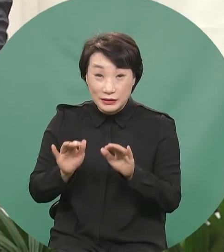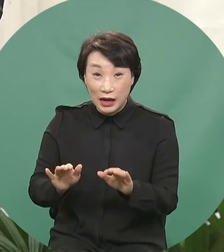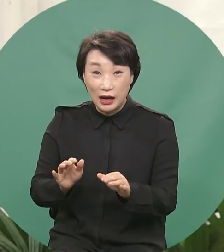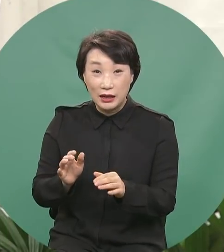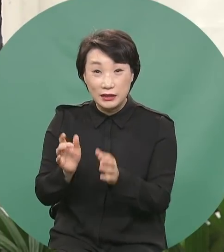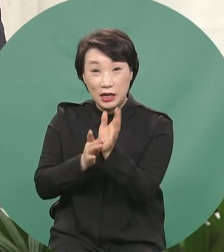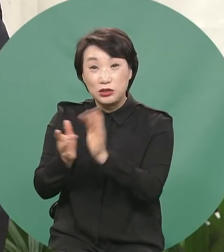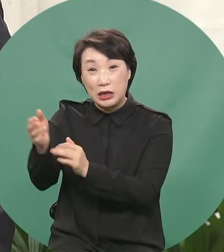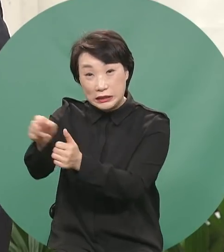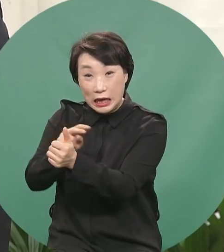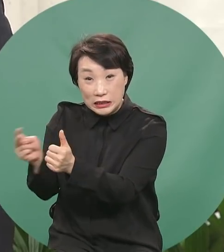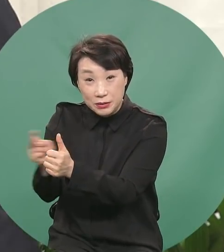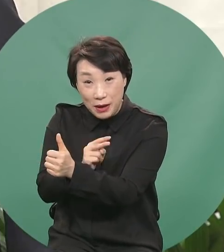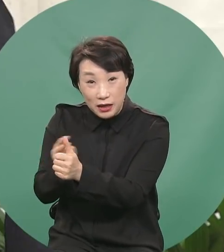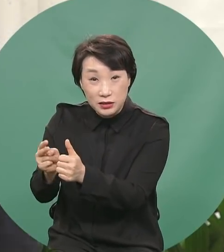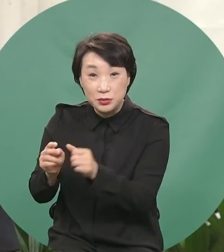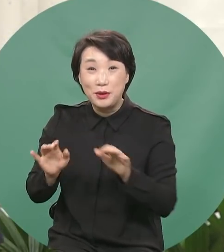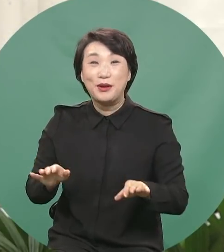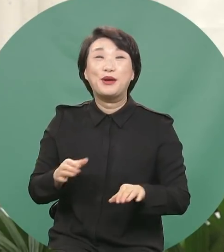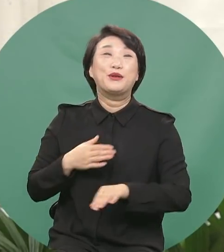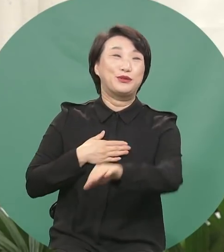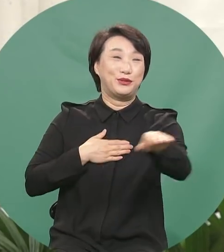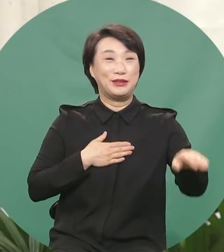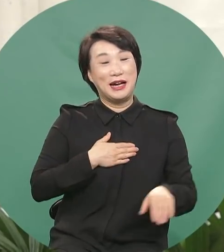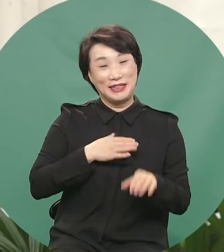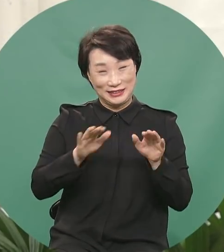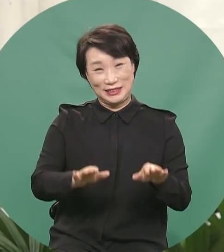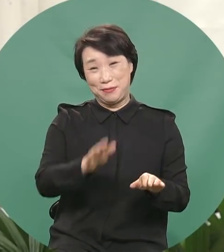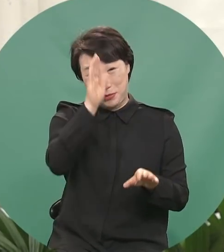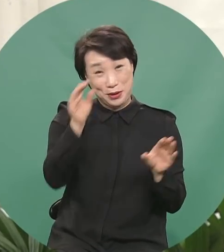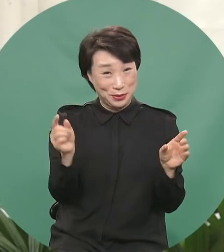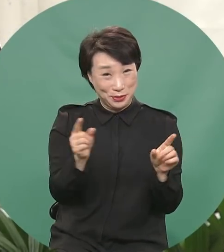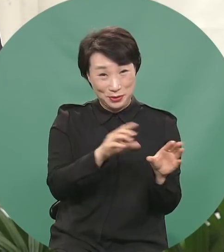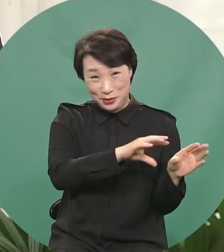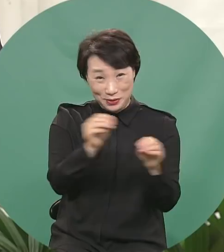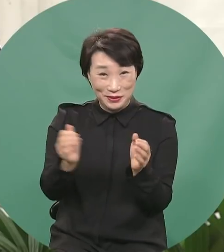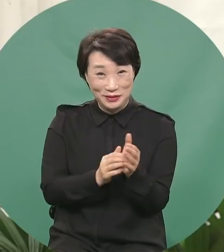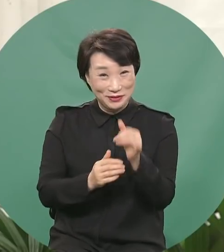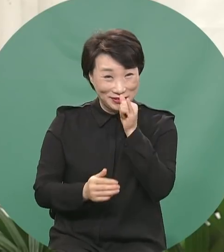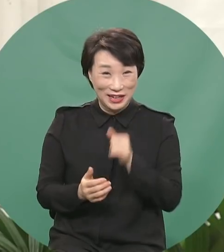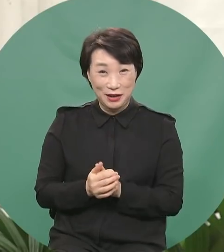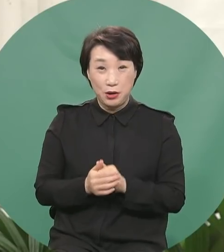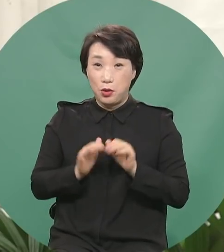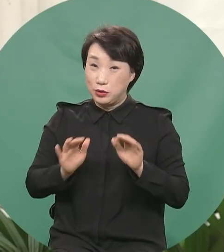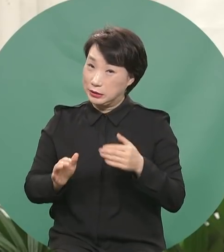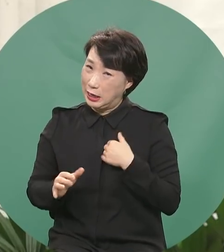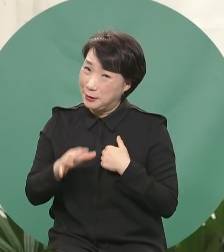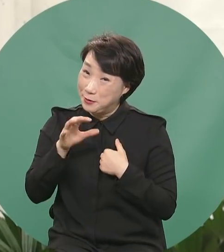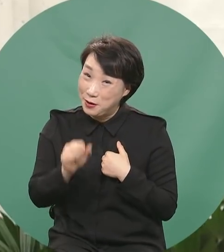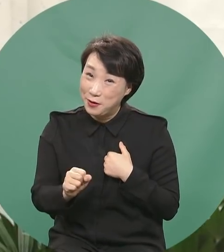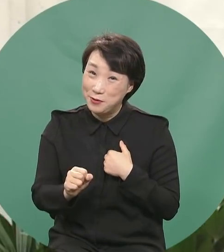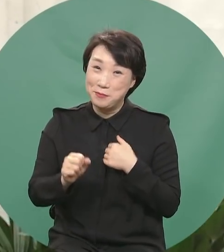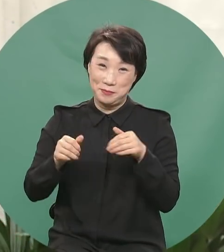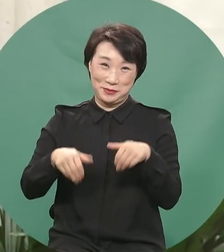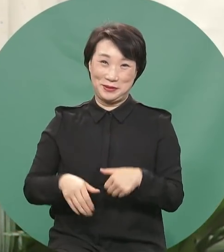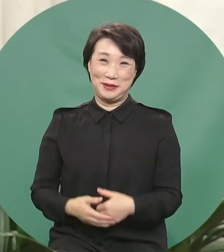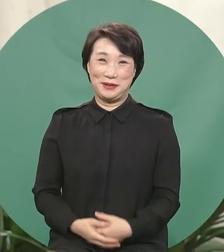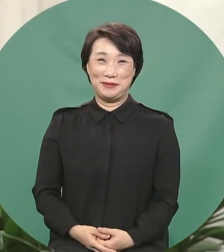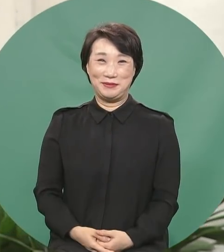그가 채찍에 맞음으로 네가 나음을 입었도다. 오늘 내게 이루어져야지요.